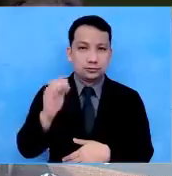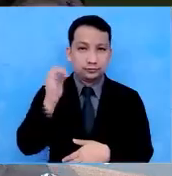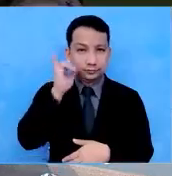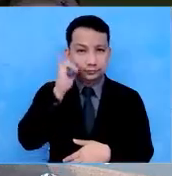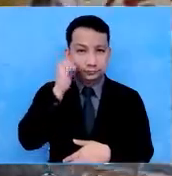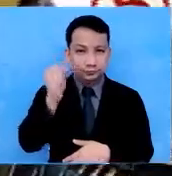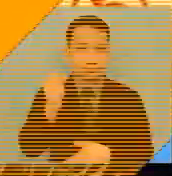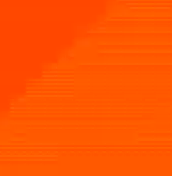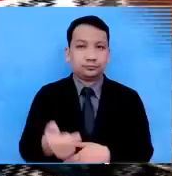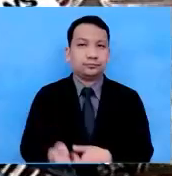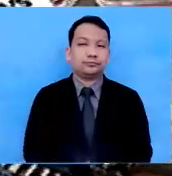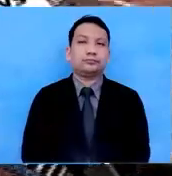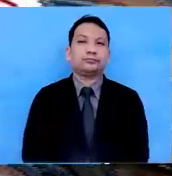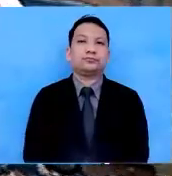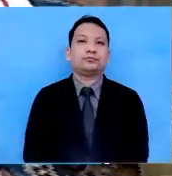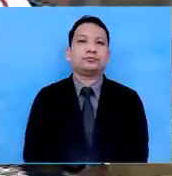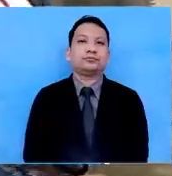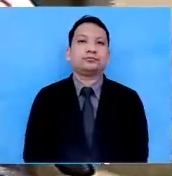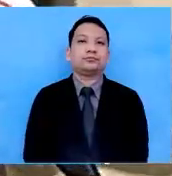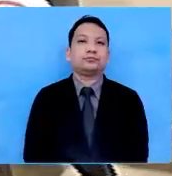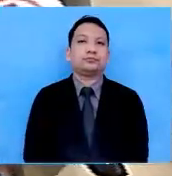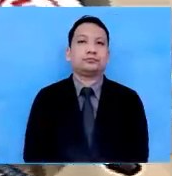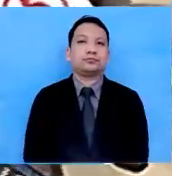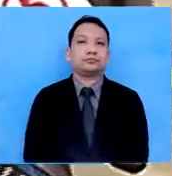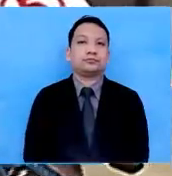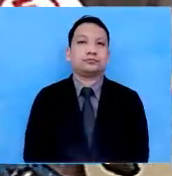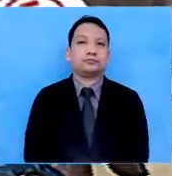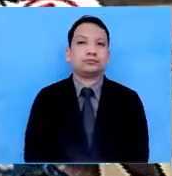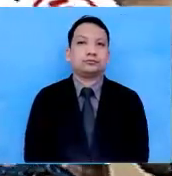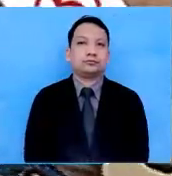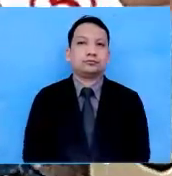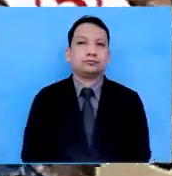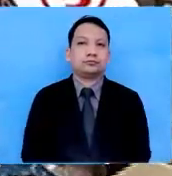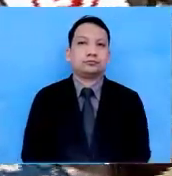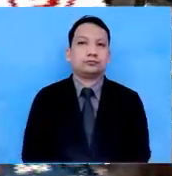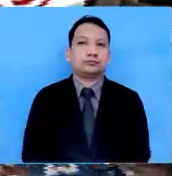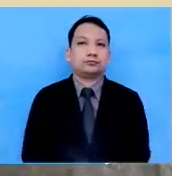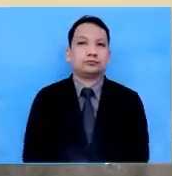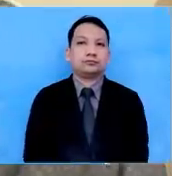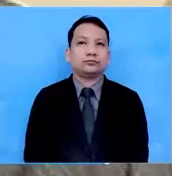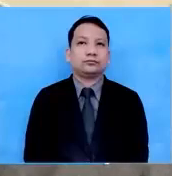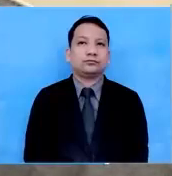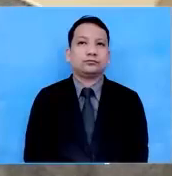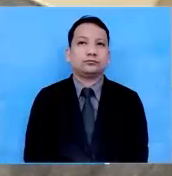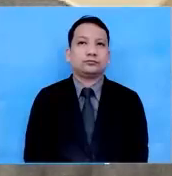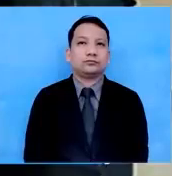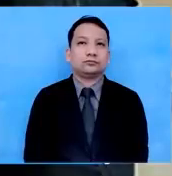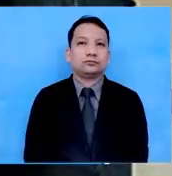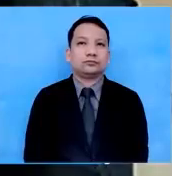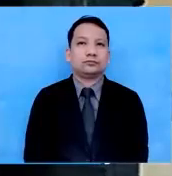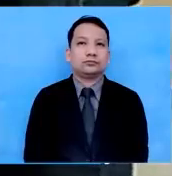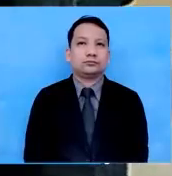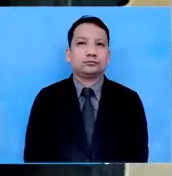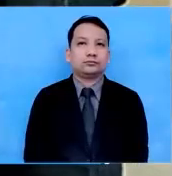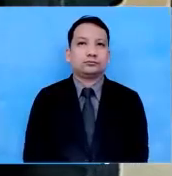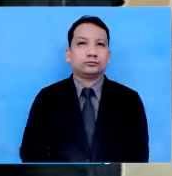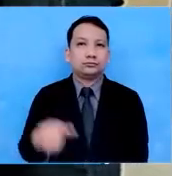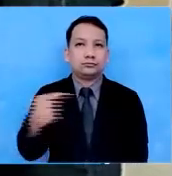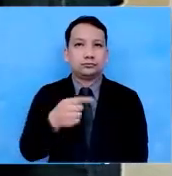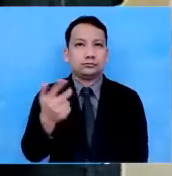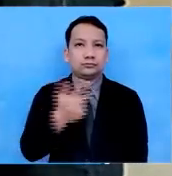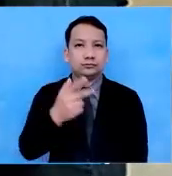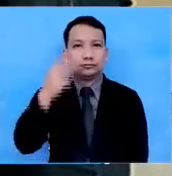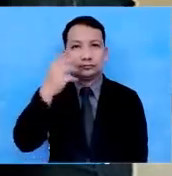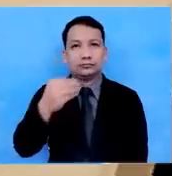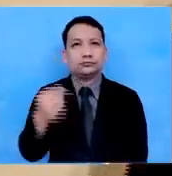Suyu. Patay ang salita. Mahirap makulong ng damay, Juby. Nagkasagutan pa ang tatlong lalaking